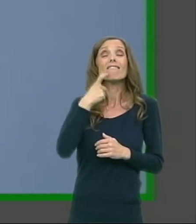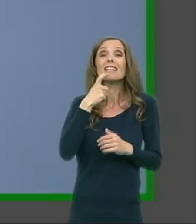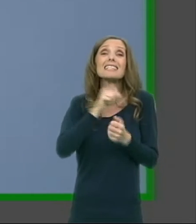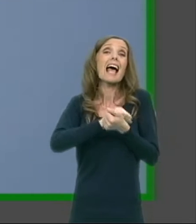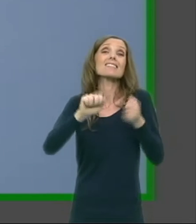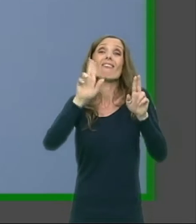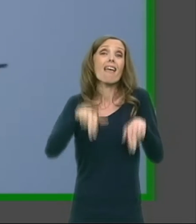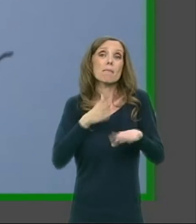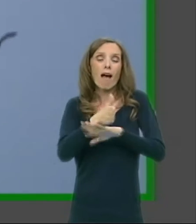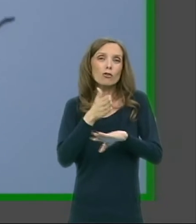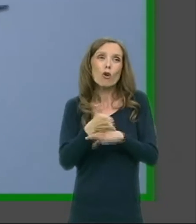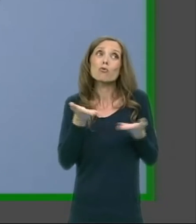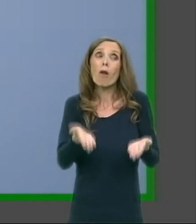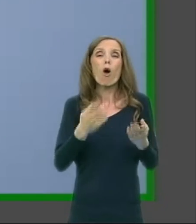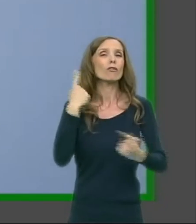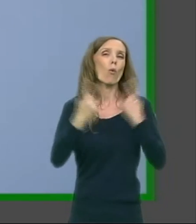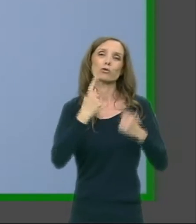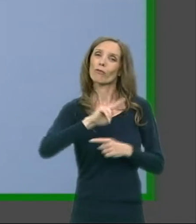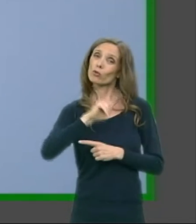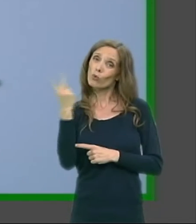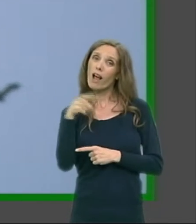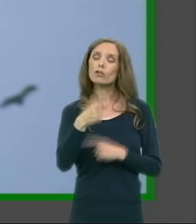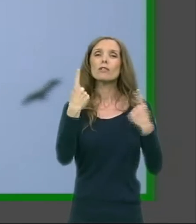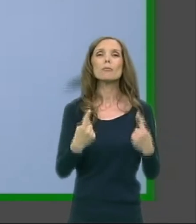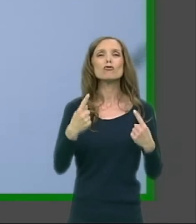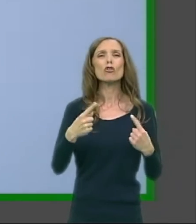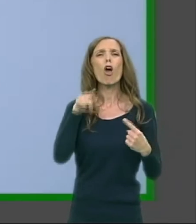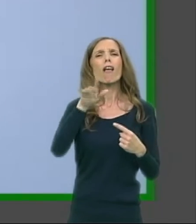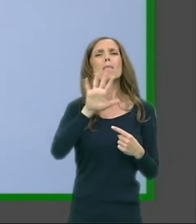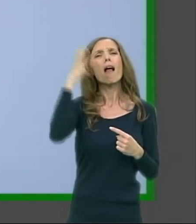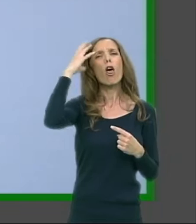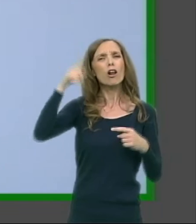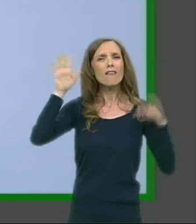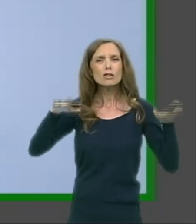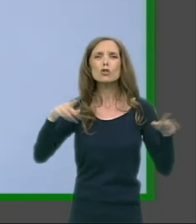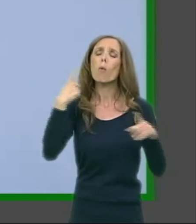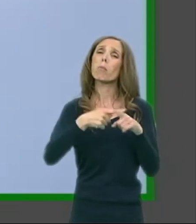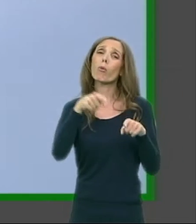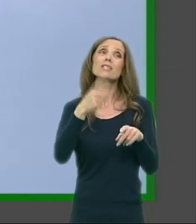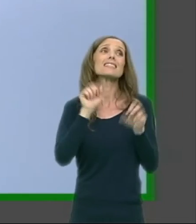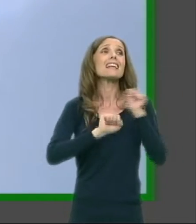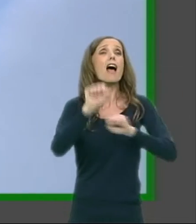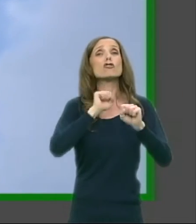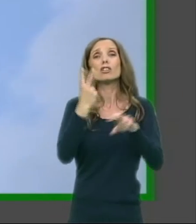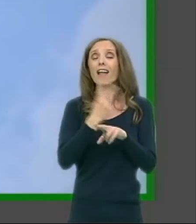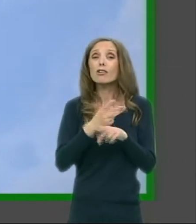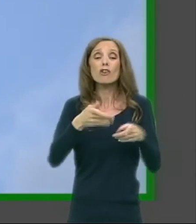ipak uslovi drugčiji, ovde postoji beloglavi sup i ovde je zaštita države i prosto putevi su takvi da to baš i